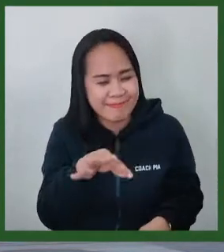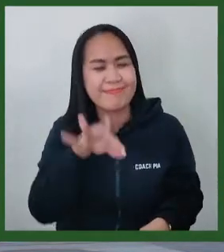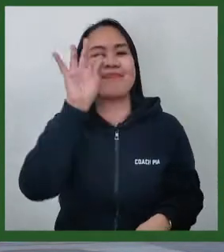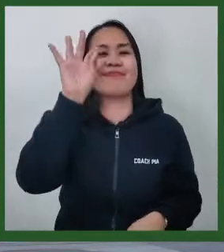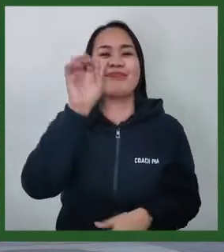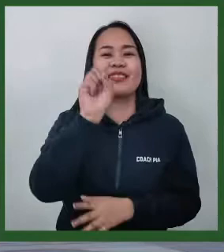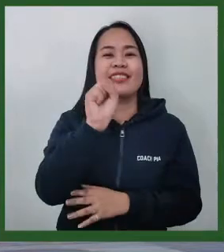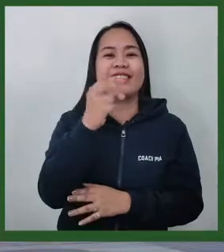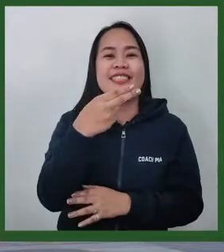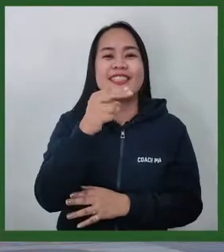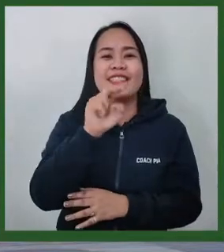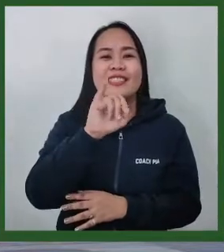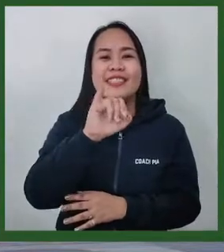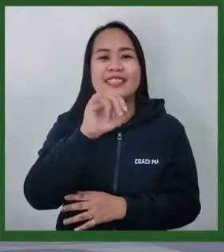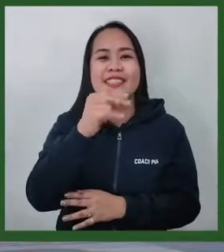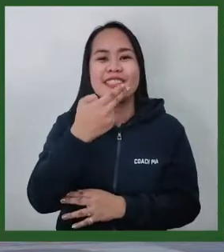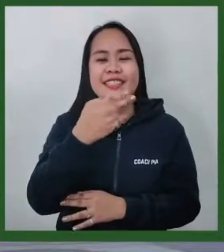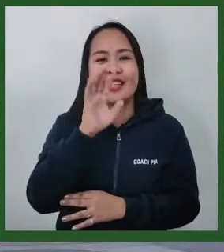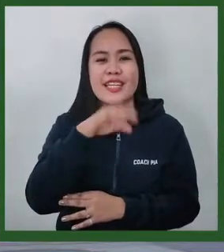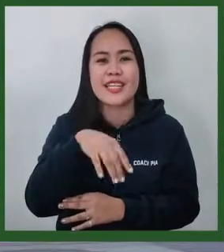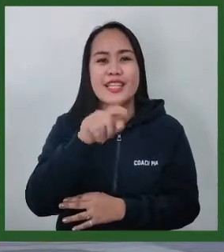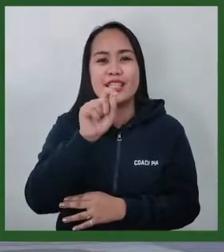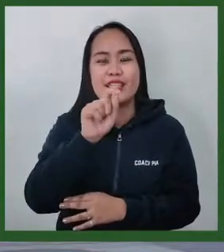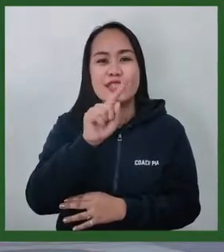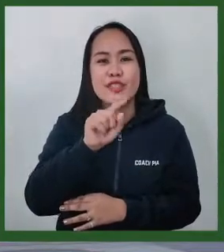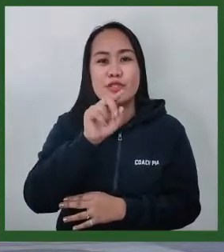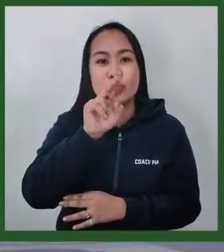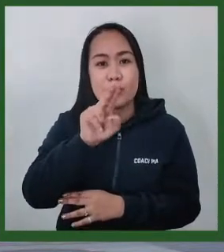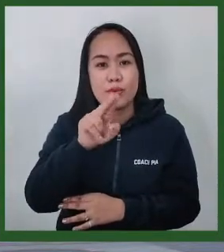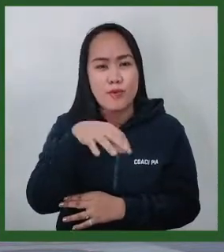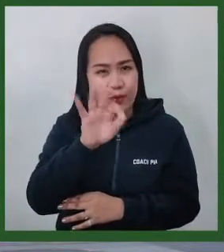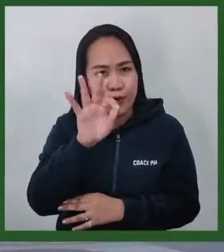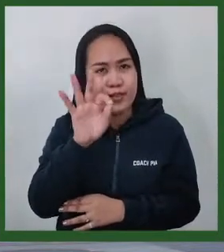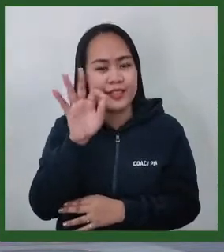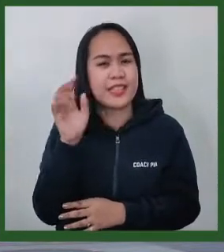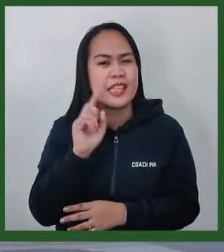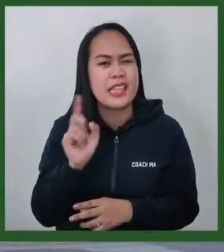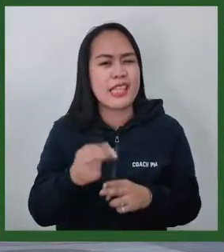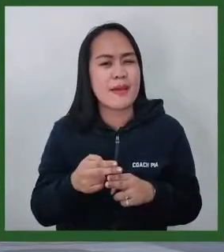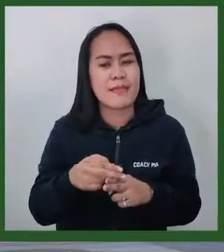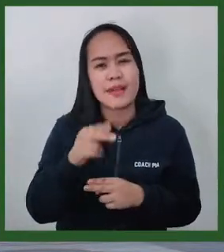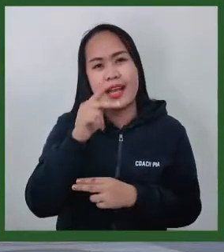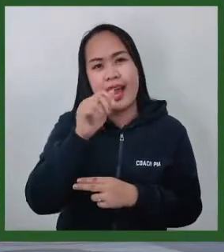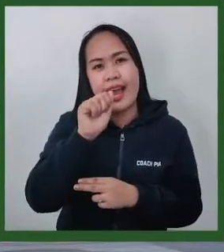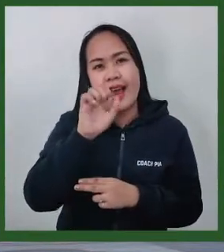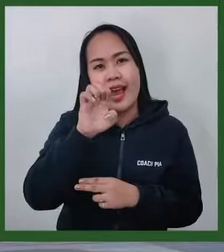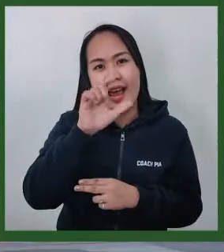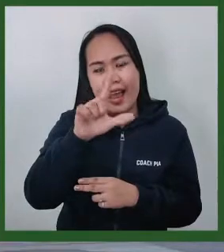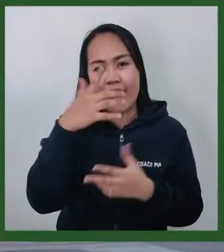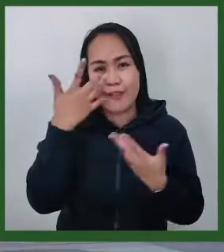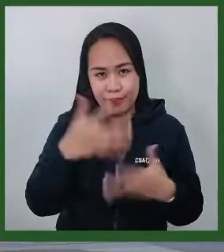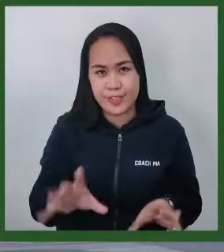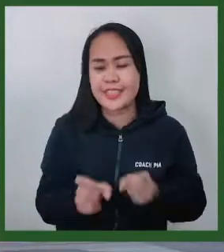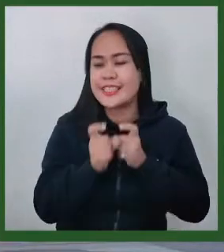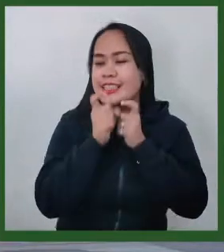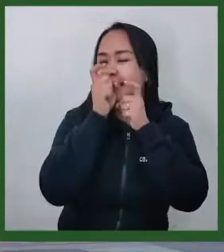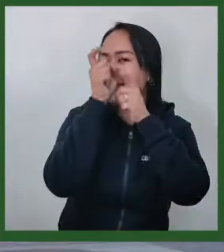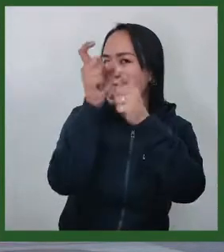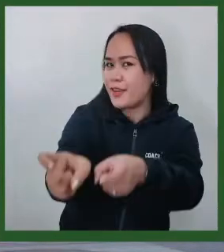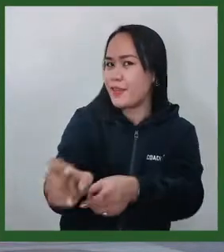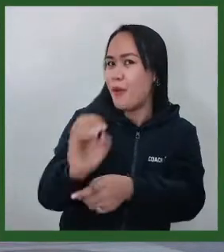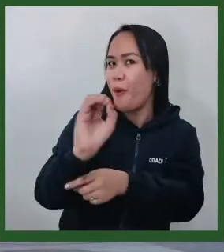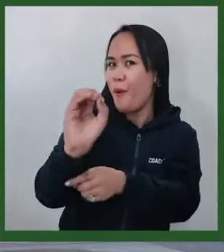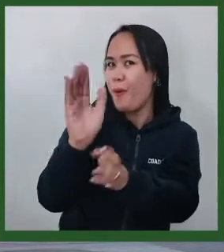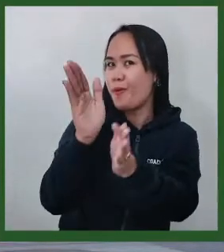si Gael. So after 3 days, nahanap natin at naibalik na rin natin siya sa kanyang may-ari. So